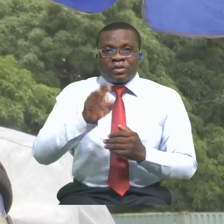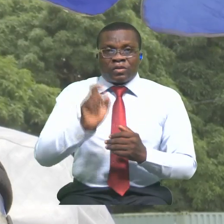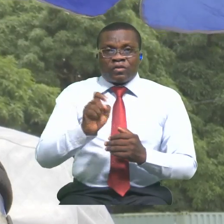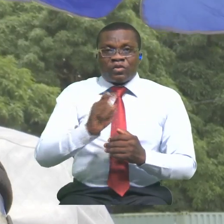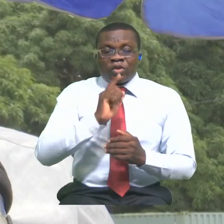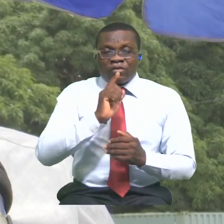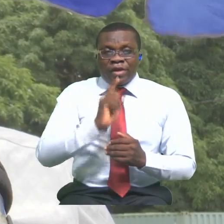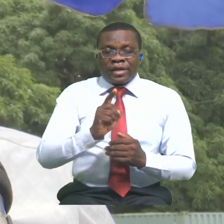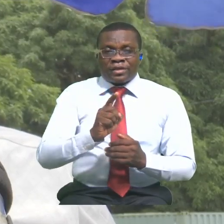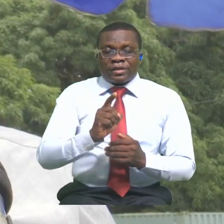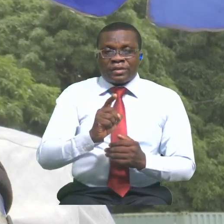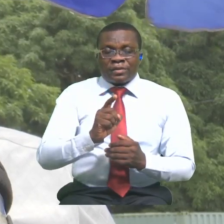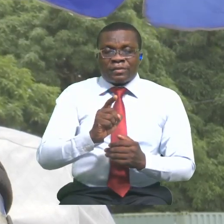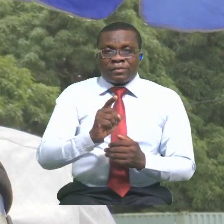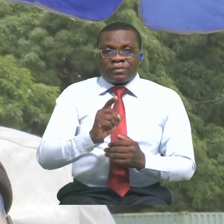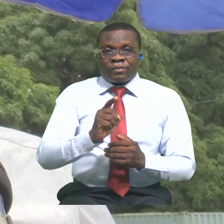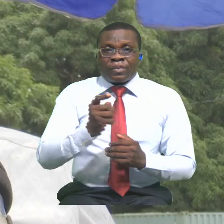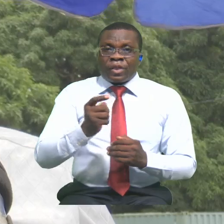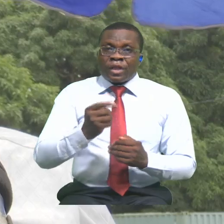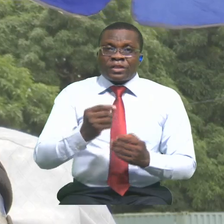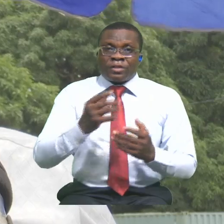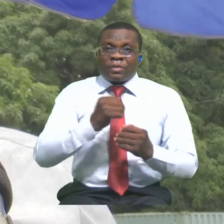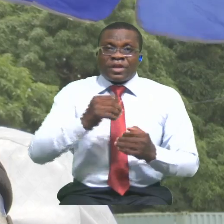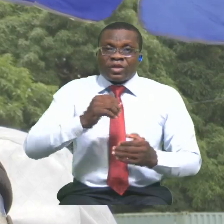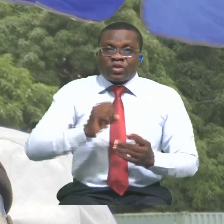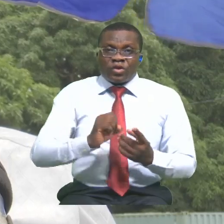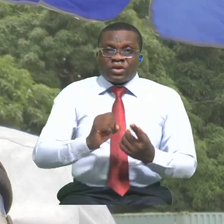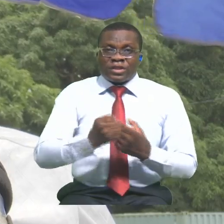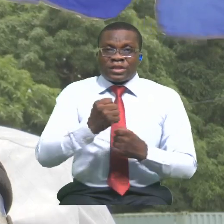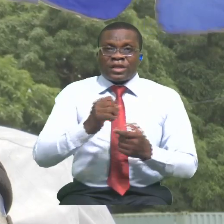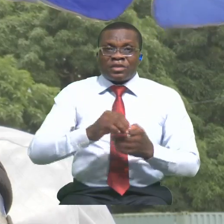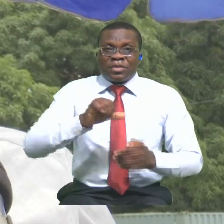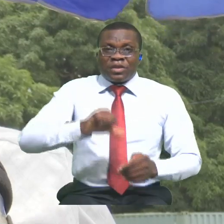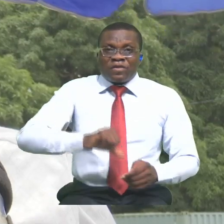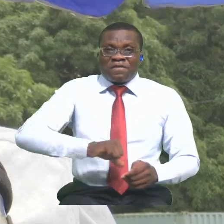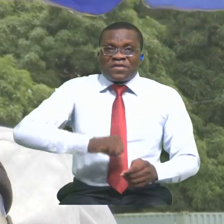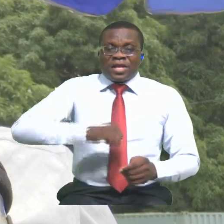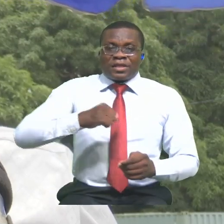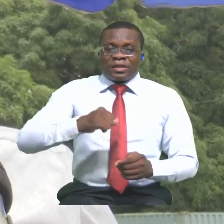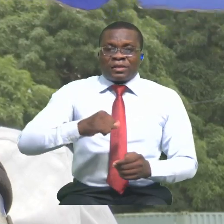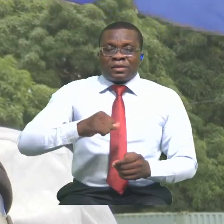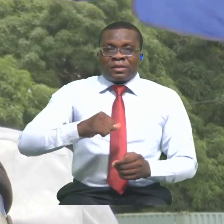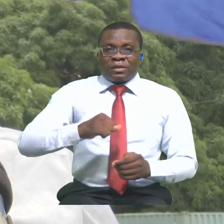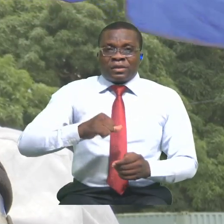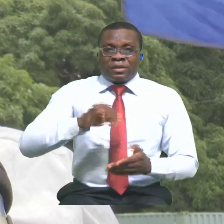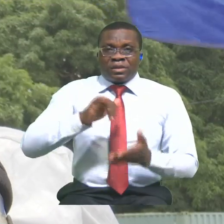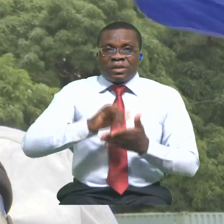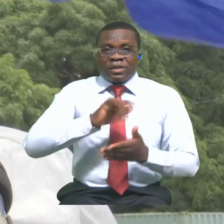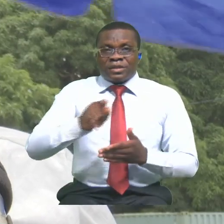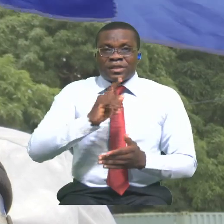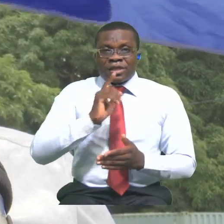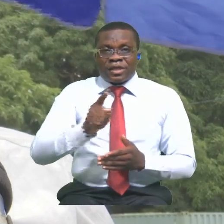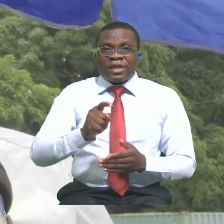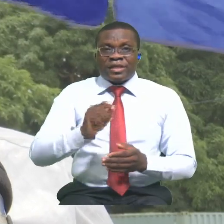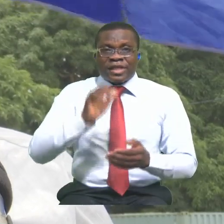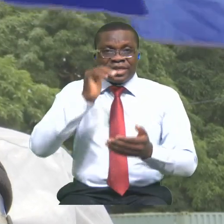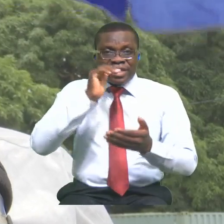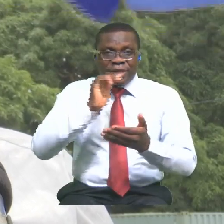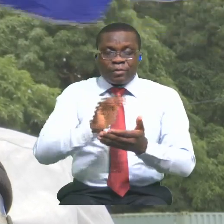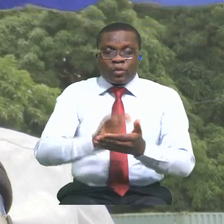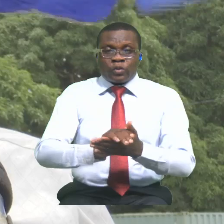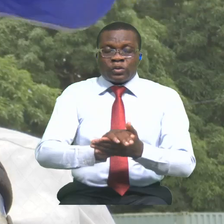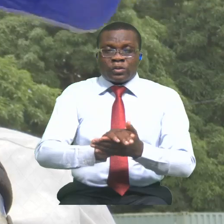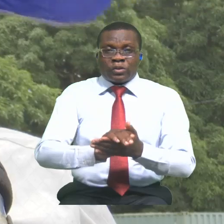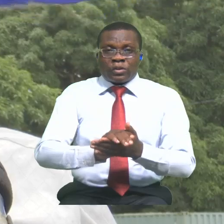être épris d'un sentiment de fierté, celle d'être l'épouse,